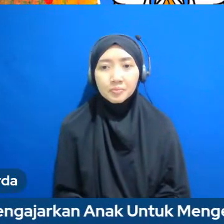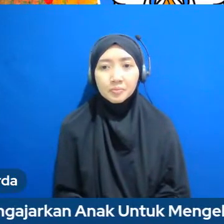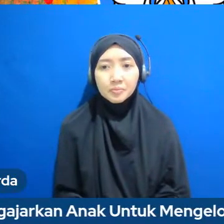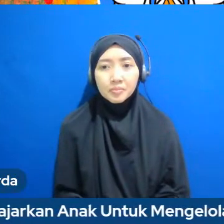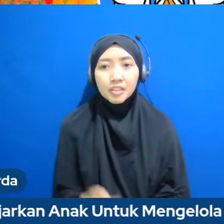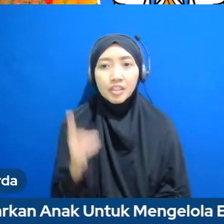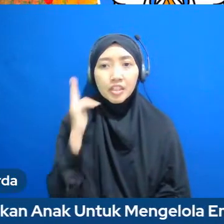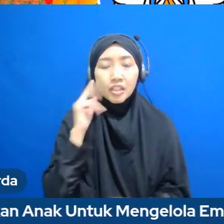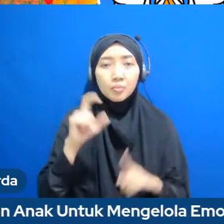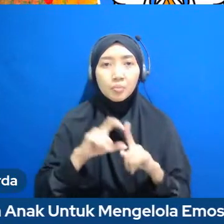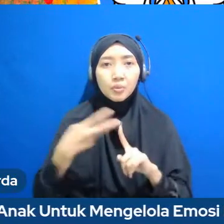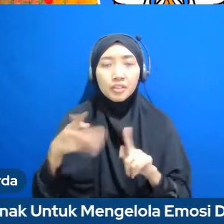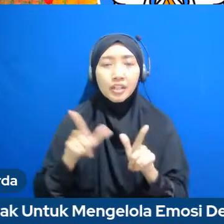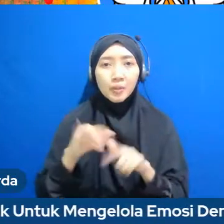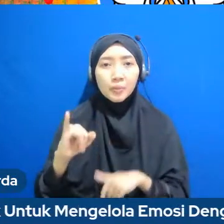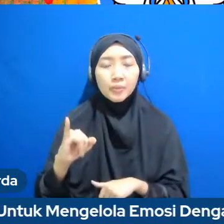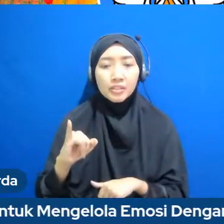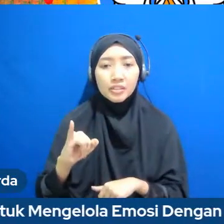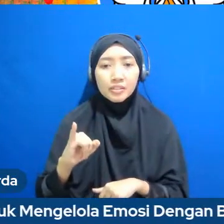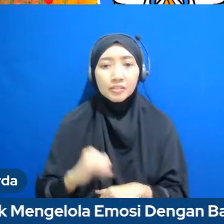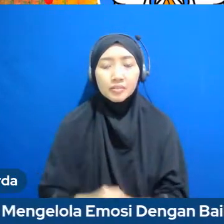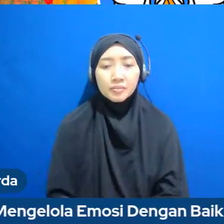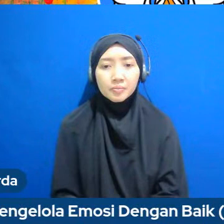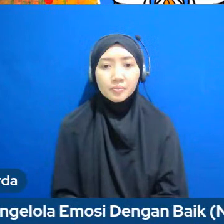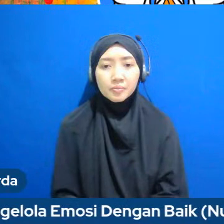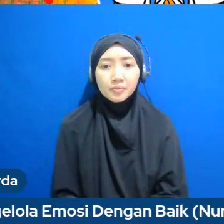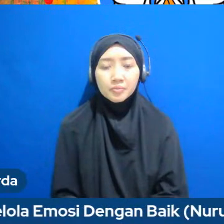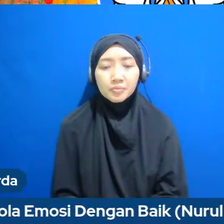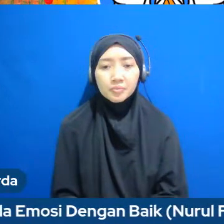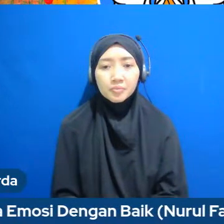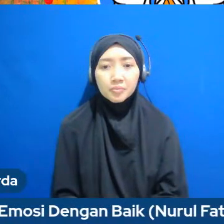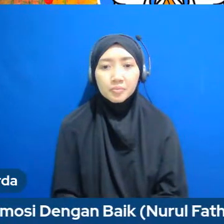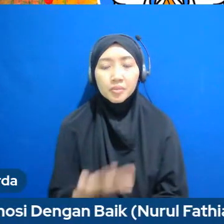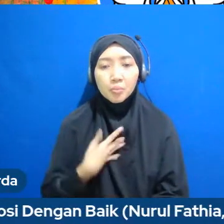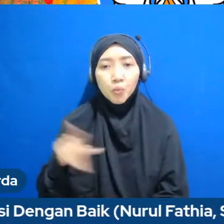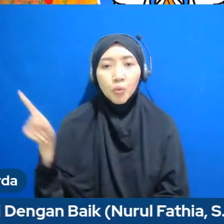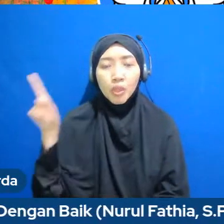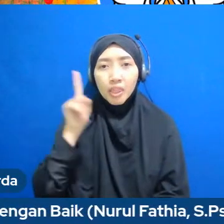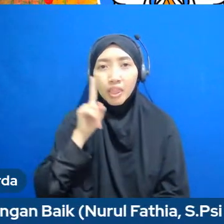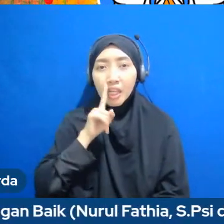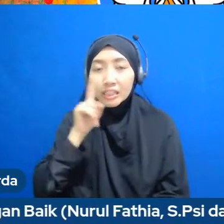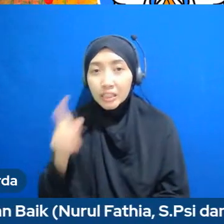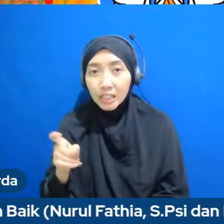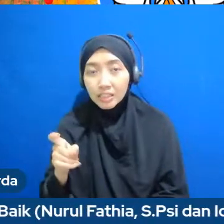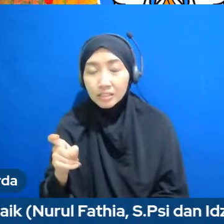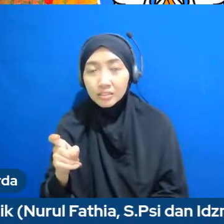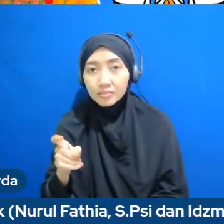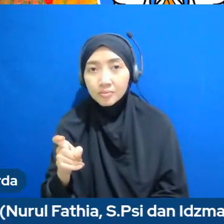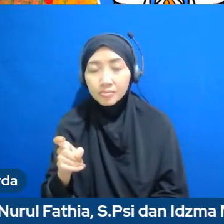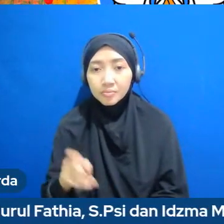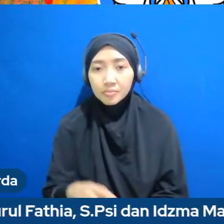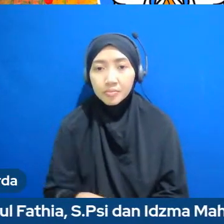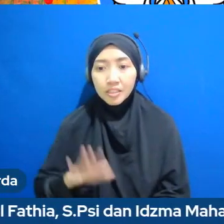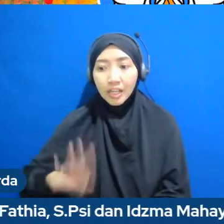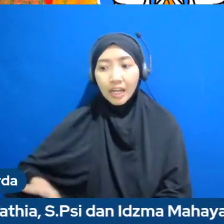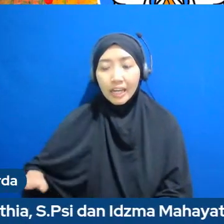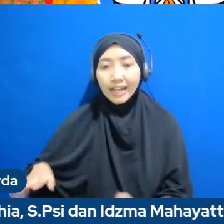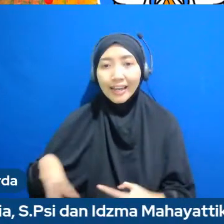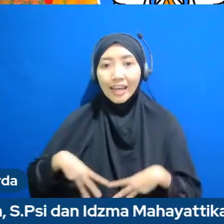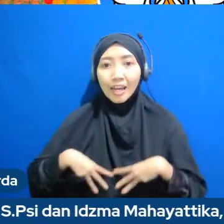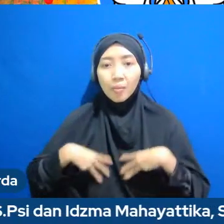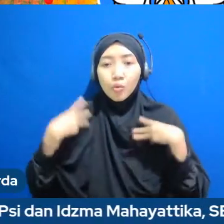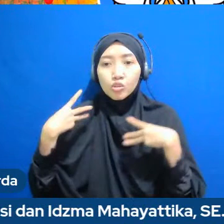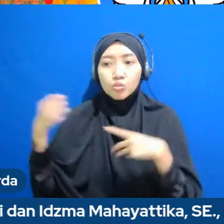Dewi Susanti katanya, mau bertanya bagaimana mengatasi anak yang emosinya melukai yang